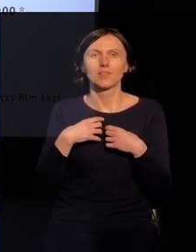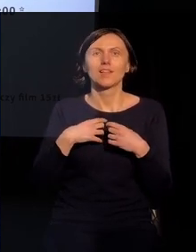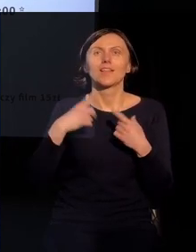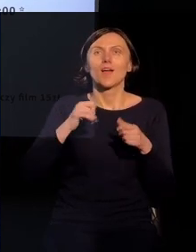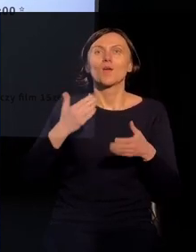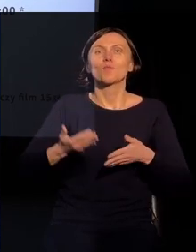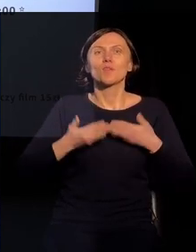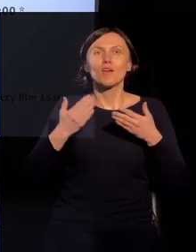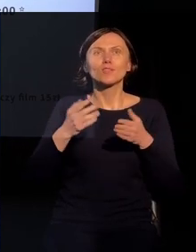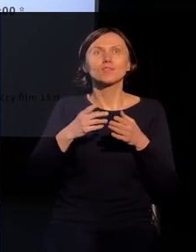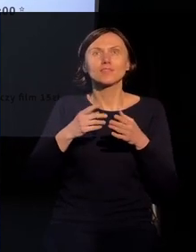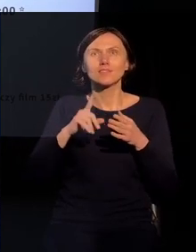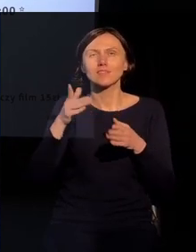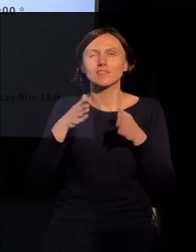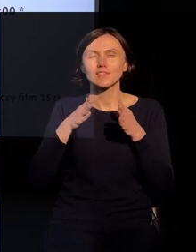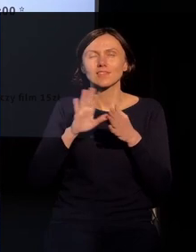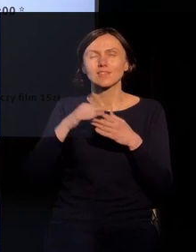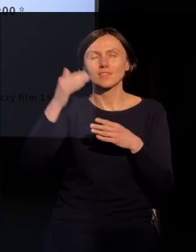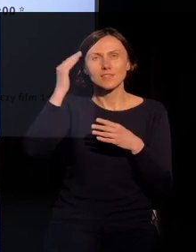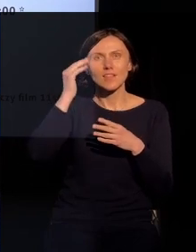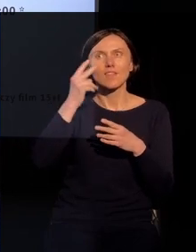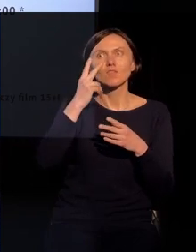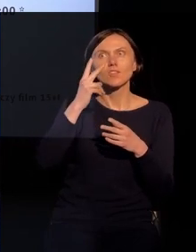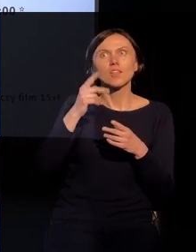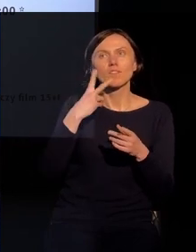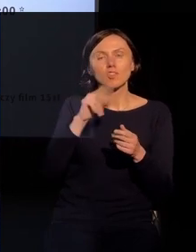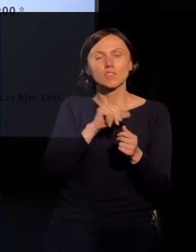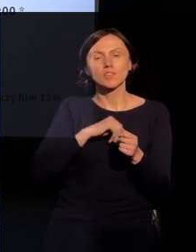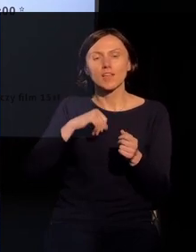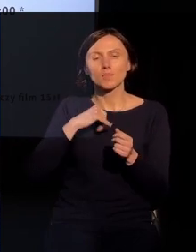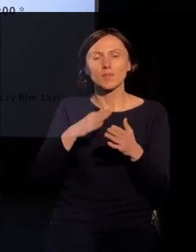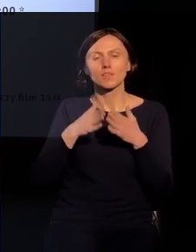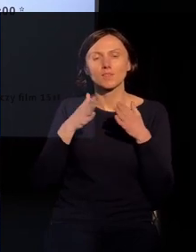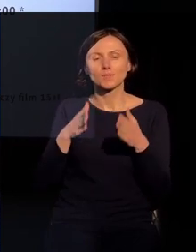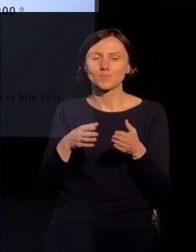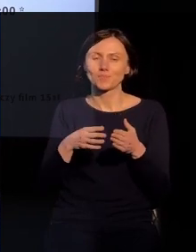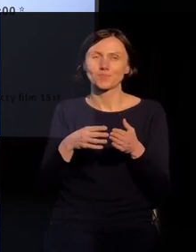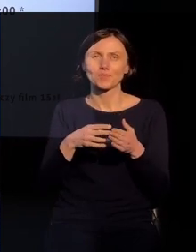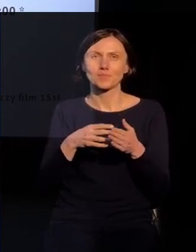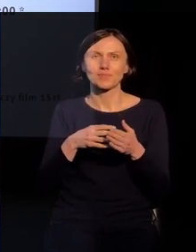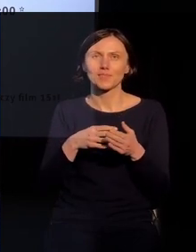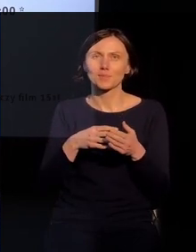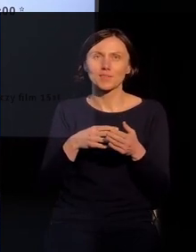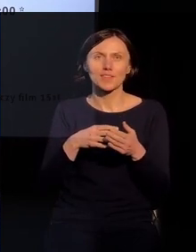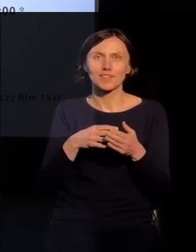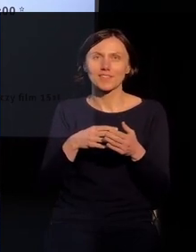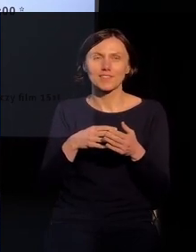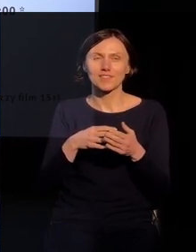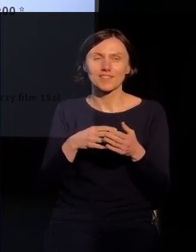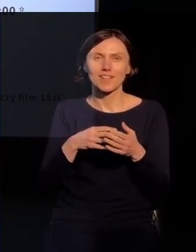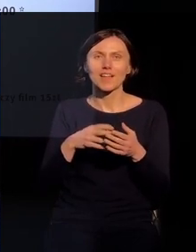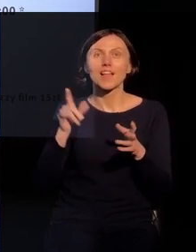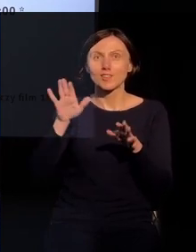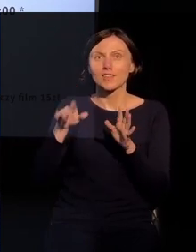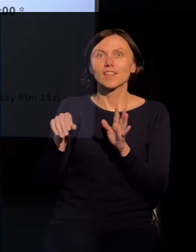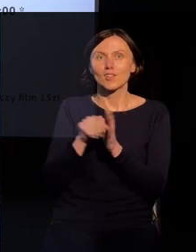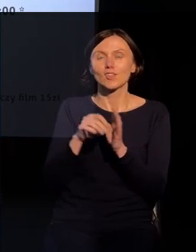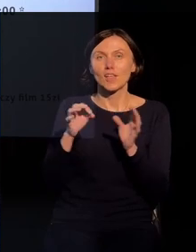z drogą w głowie, z widokiem siebie w drodze i tak zostało mu do dziś. Aby